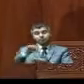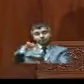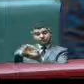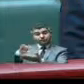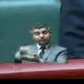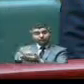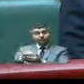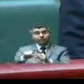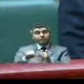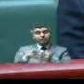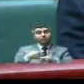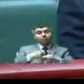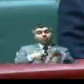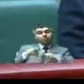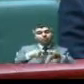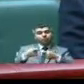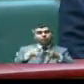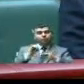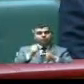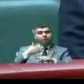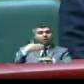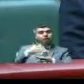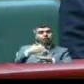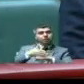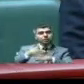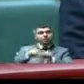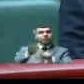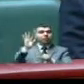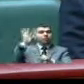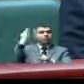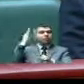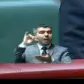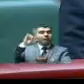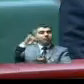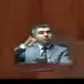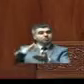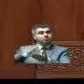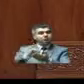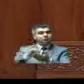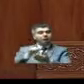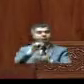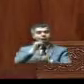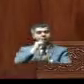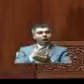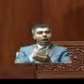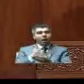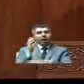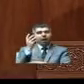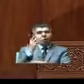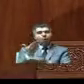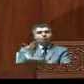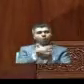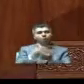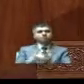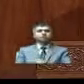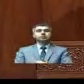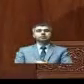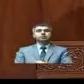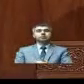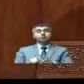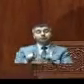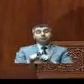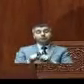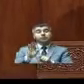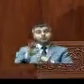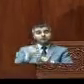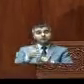أماكن تخزين ونقط بيع حطب التدفئة من طرف المندوبية السامية للمياه والغابات ومحاربة التصحر، تأمين